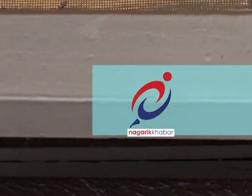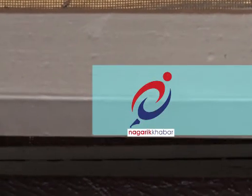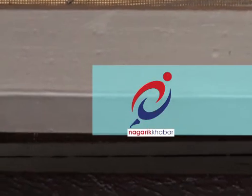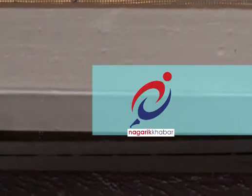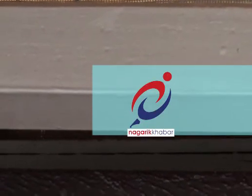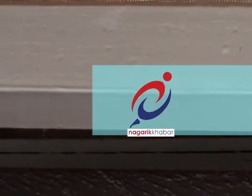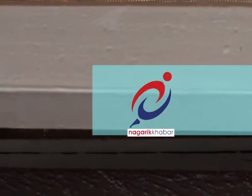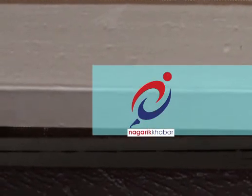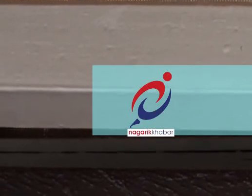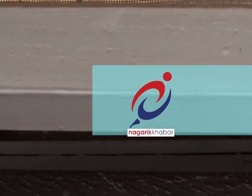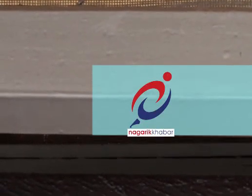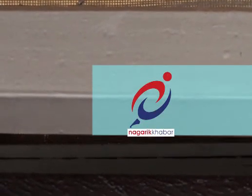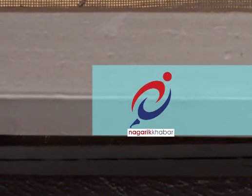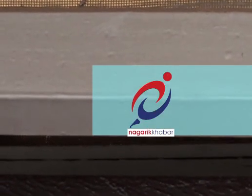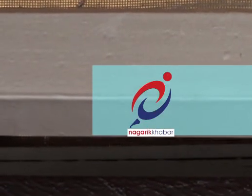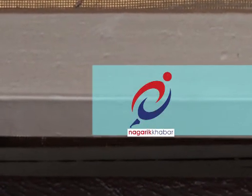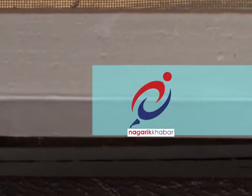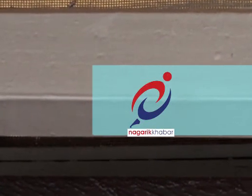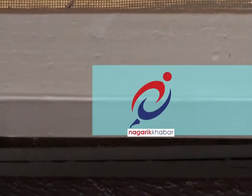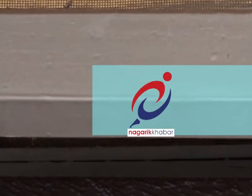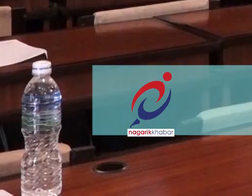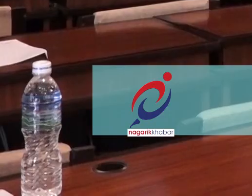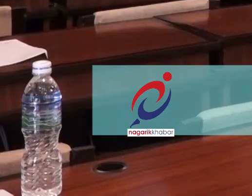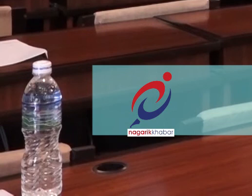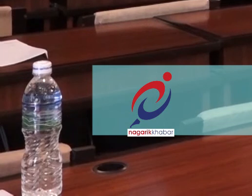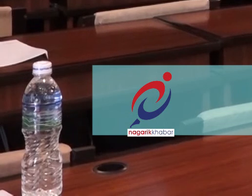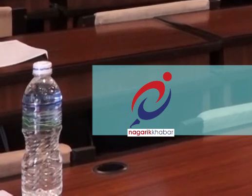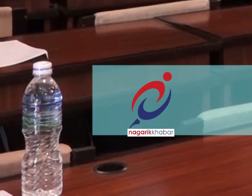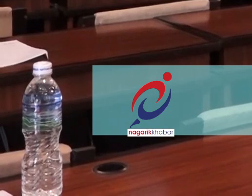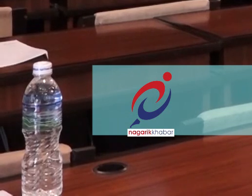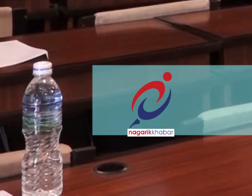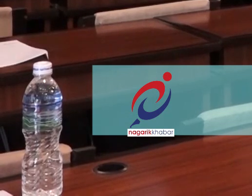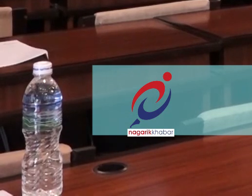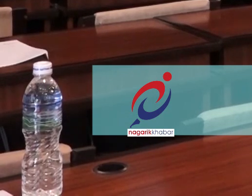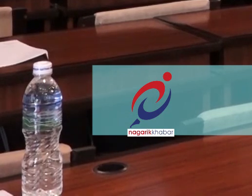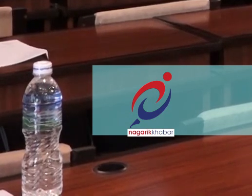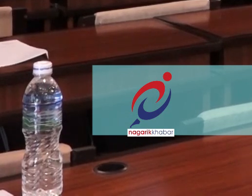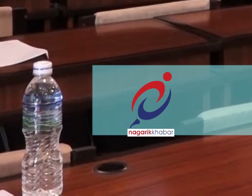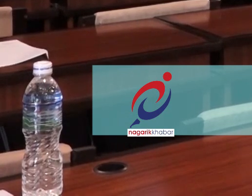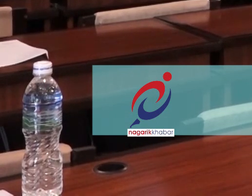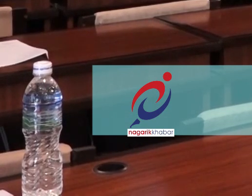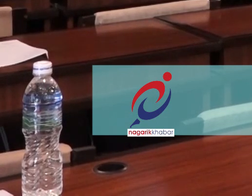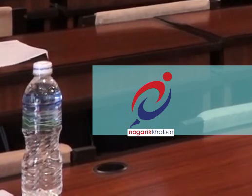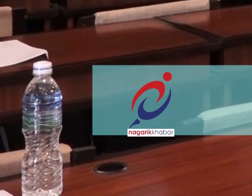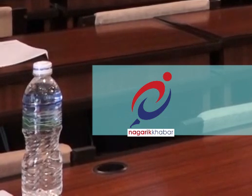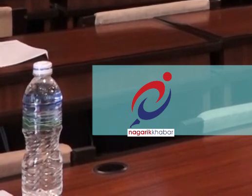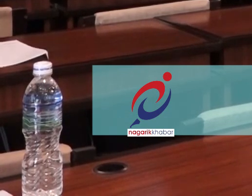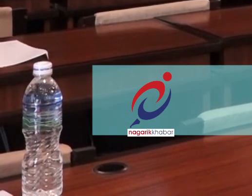प्रकाशजन्य वस्तुको आयात प्रतिस्थापन गर्ने कार्यक्रम ल्याउन सरकारलाई निर्देशन, ढलेका र सुकेका रुख